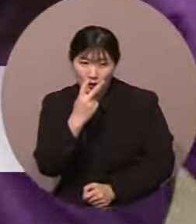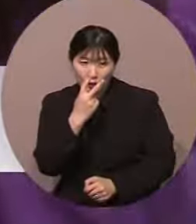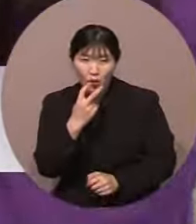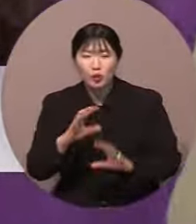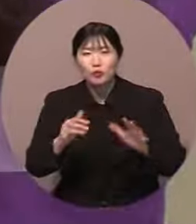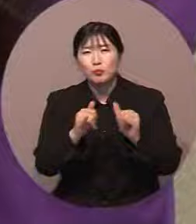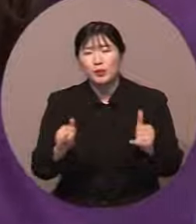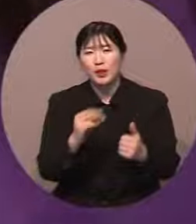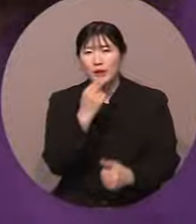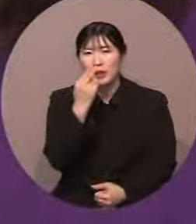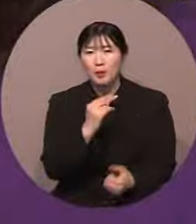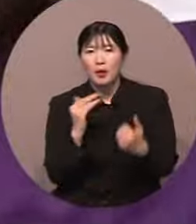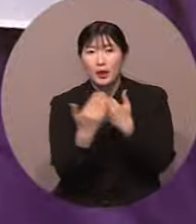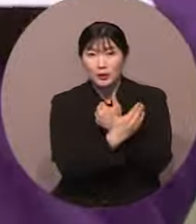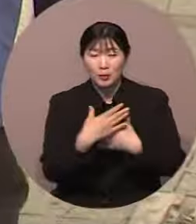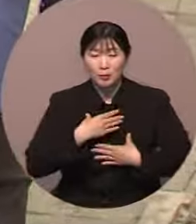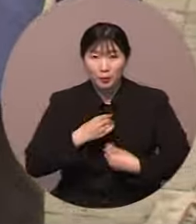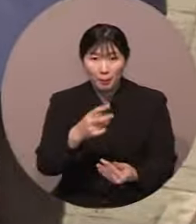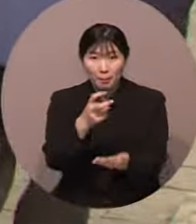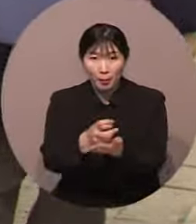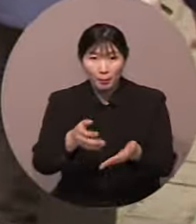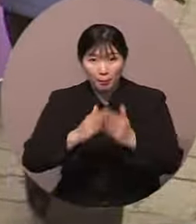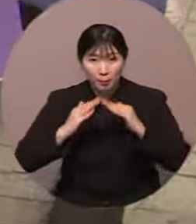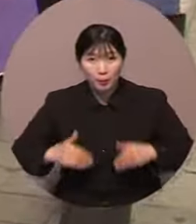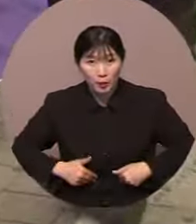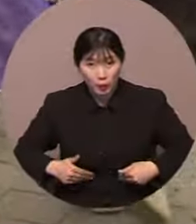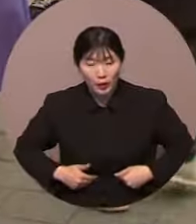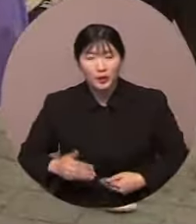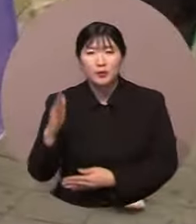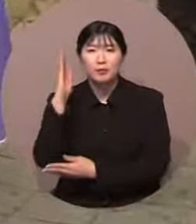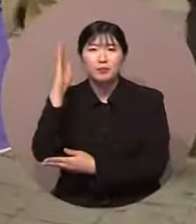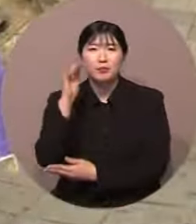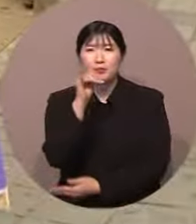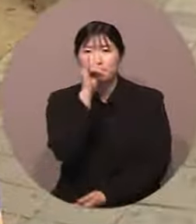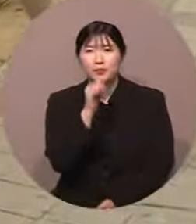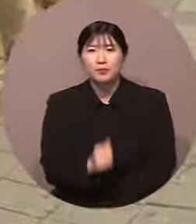지키는 생명안전 기본법을 제정해야 한다고